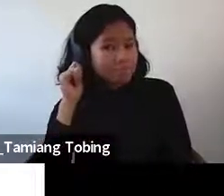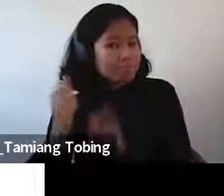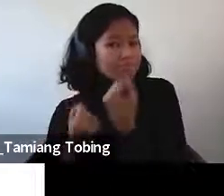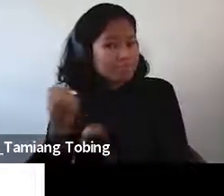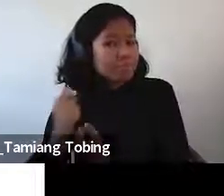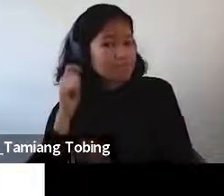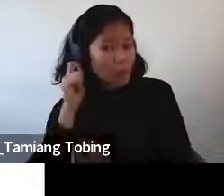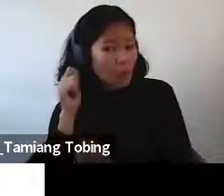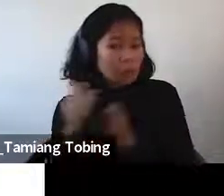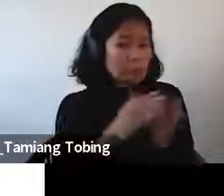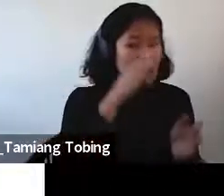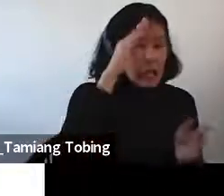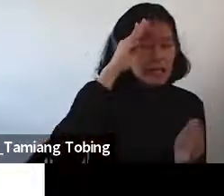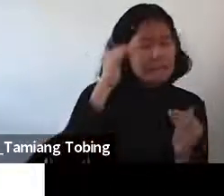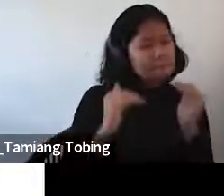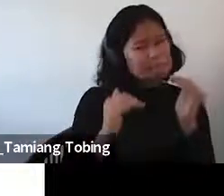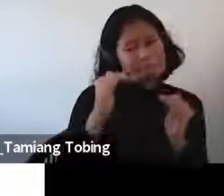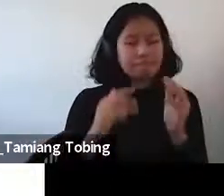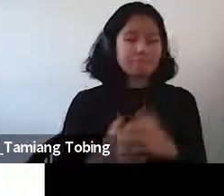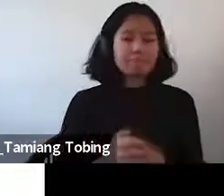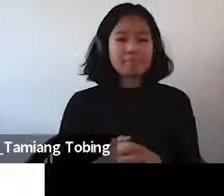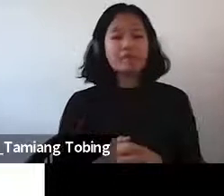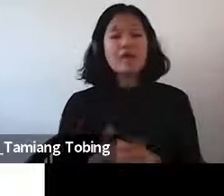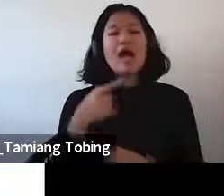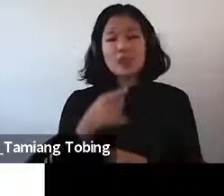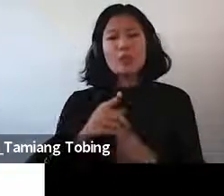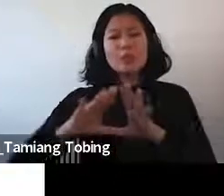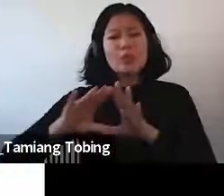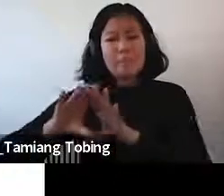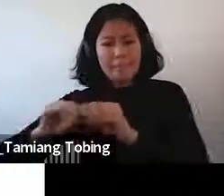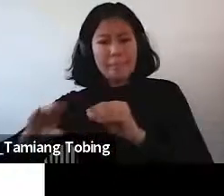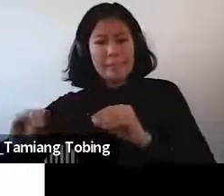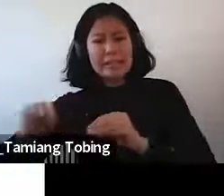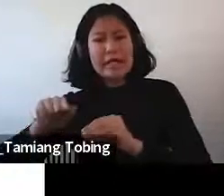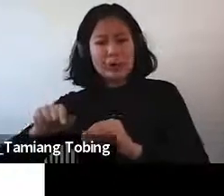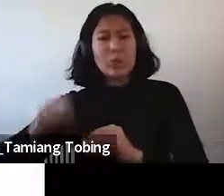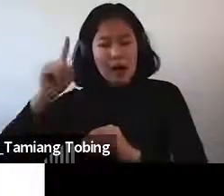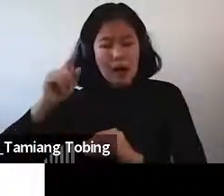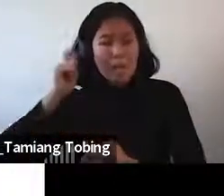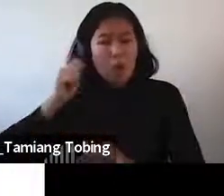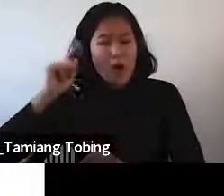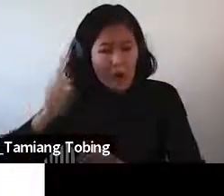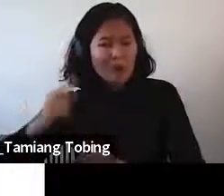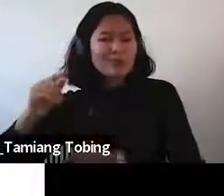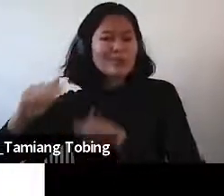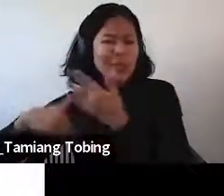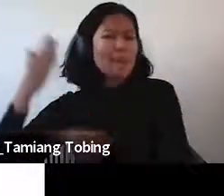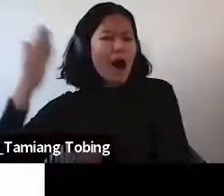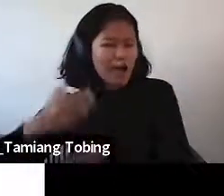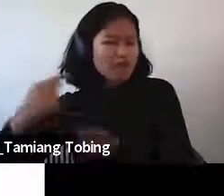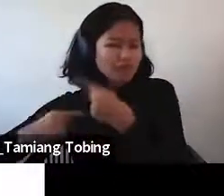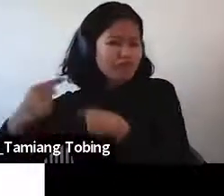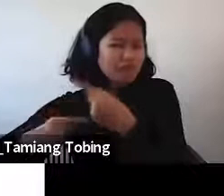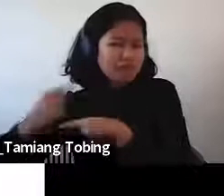perempuan dibandingkan dengan laki-laki ya. Dan ini pekerjaan yang harus dilakukan setiap hari itu. Oleh karena itu